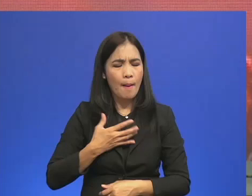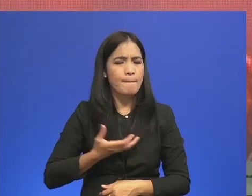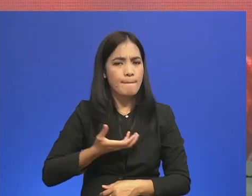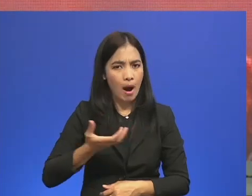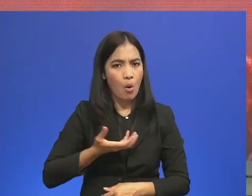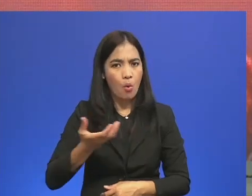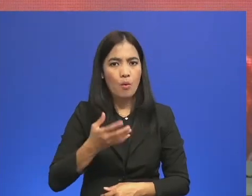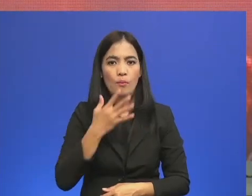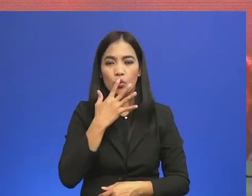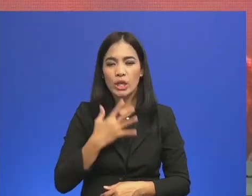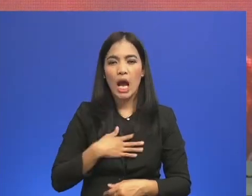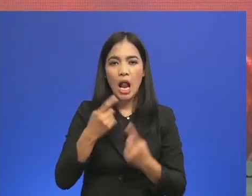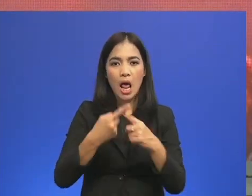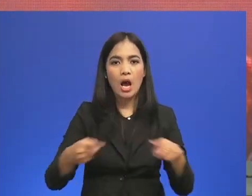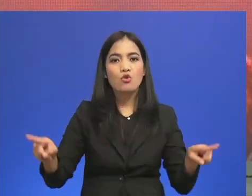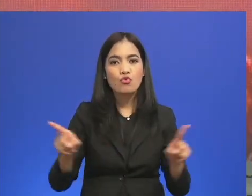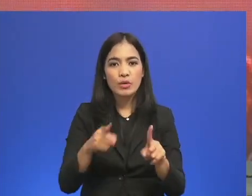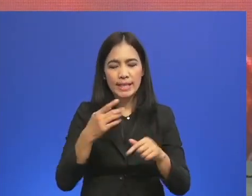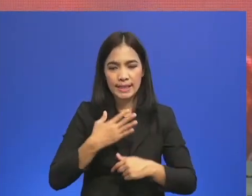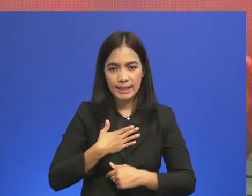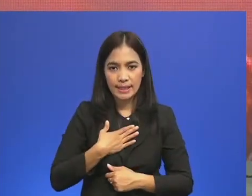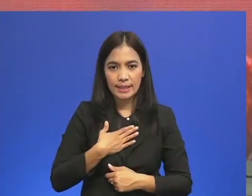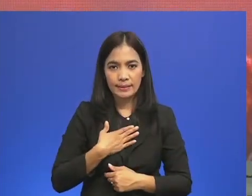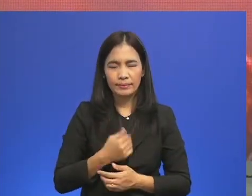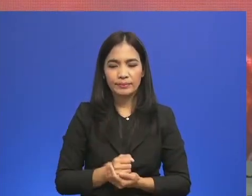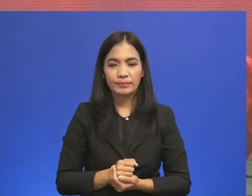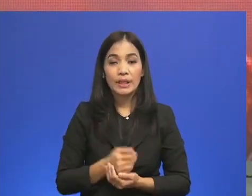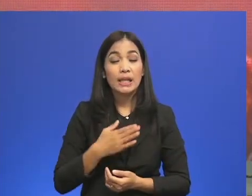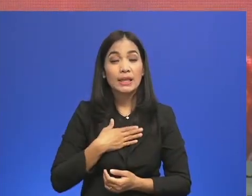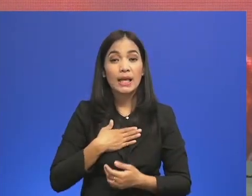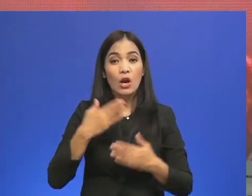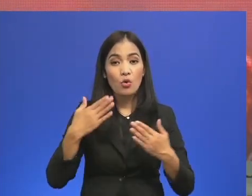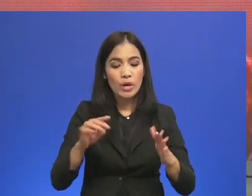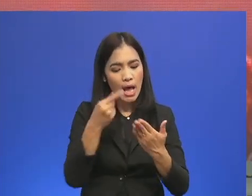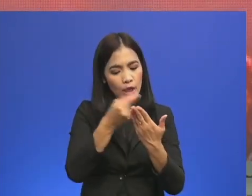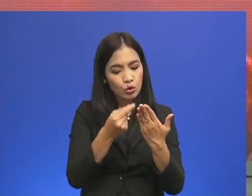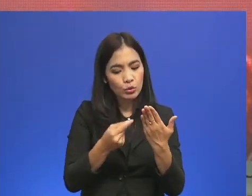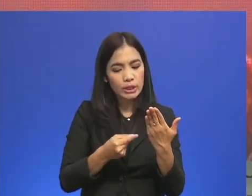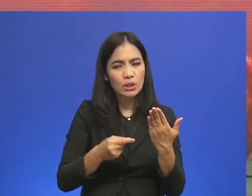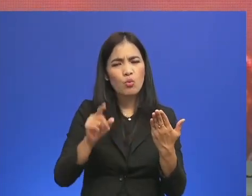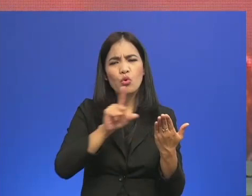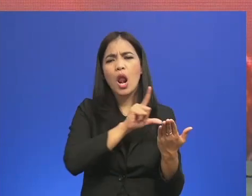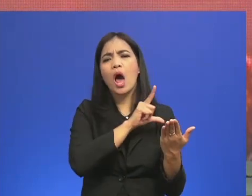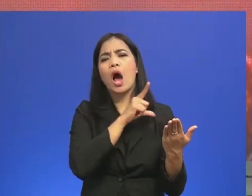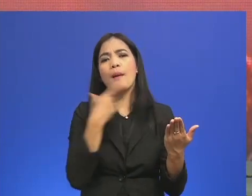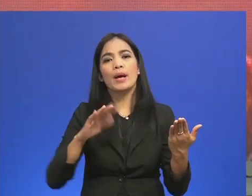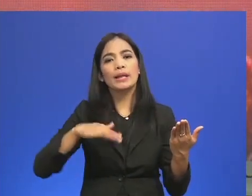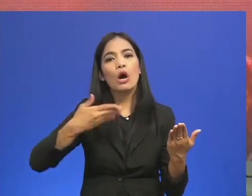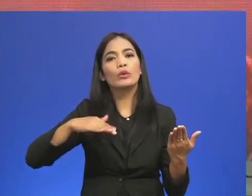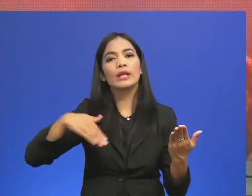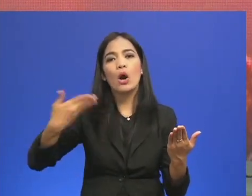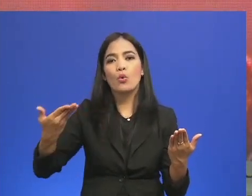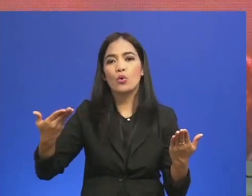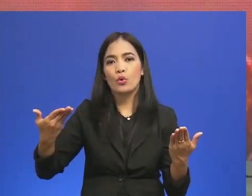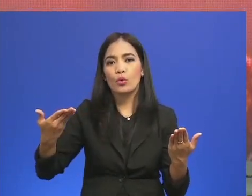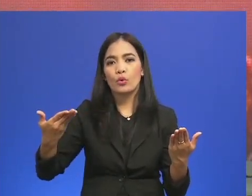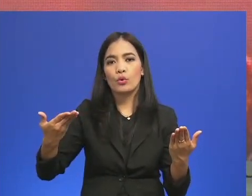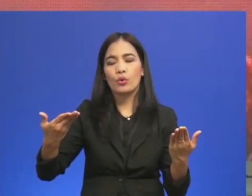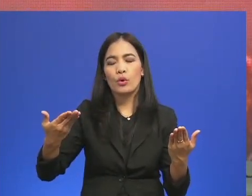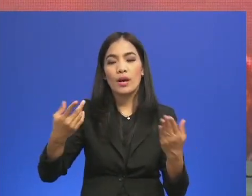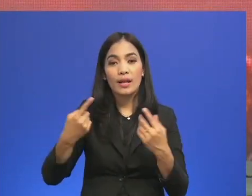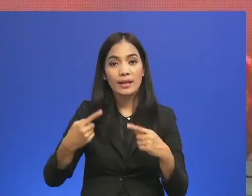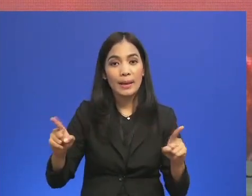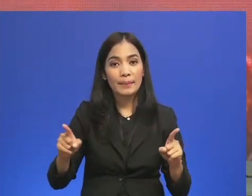mau memiliki lagu ini. Saya sudah tulis lagu ini lama, bertahun-tahun.